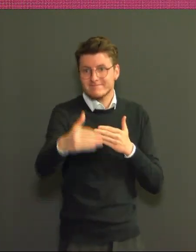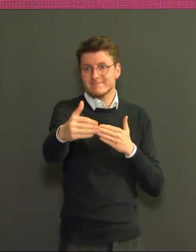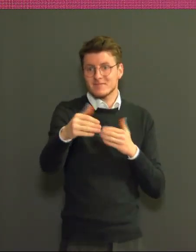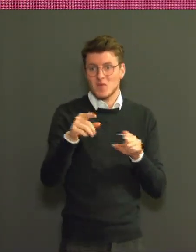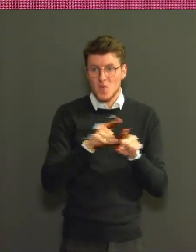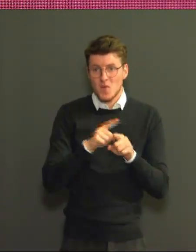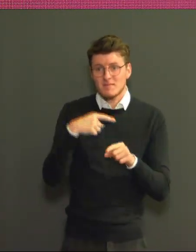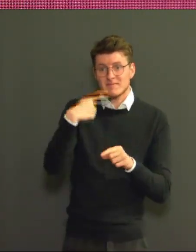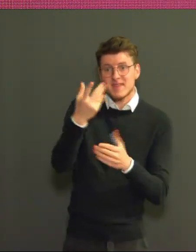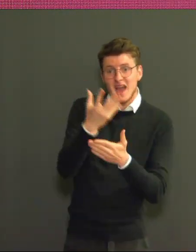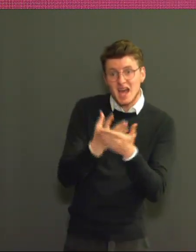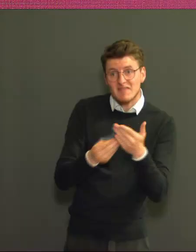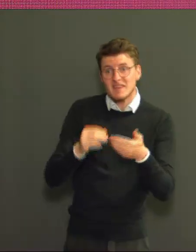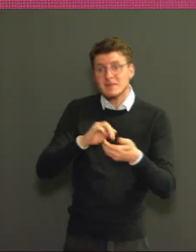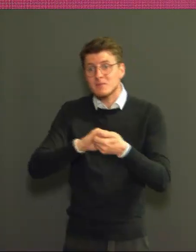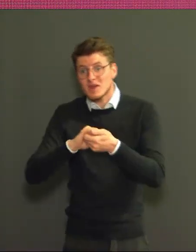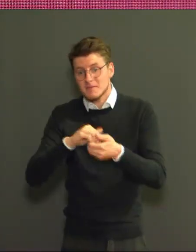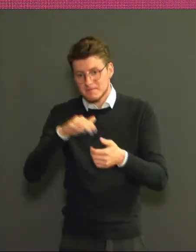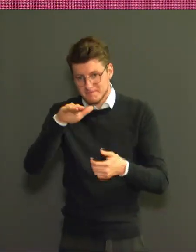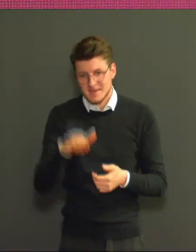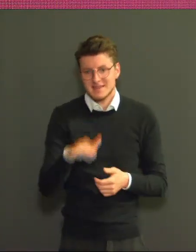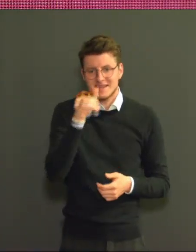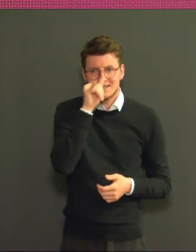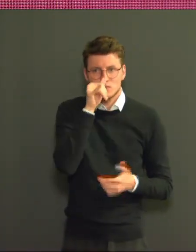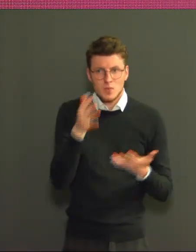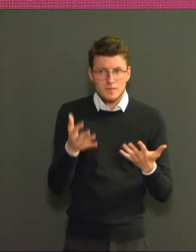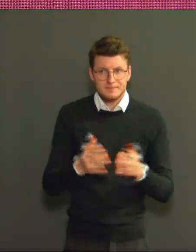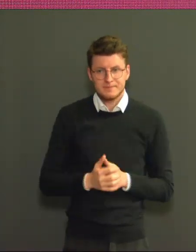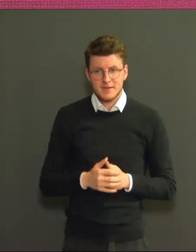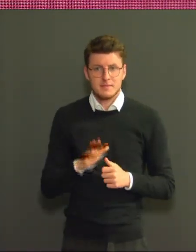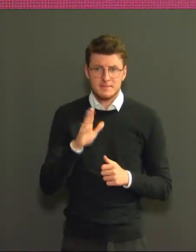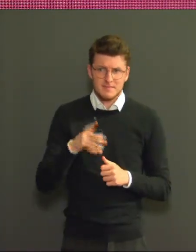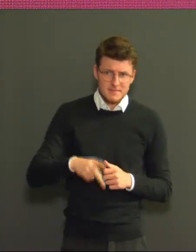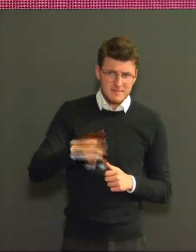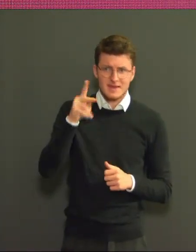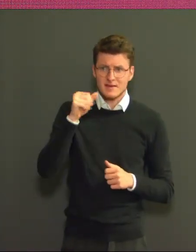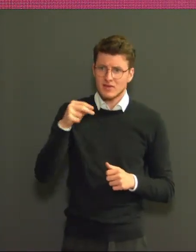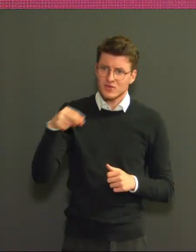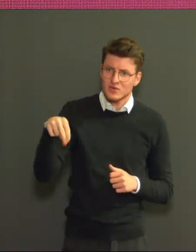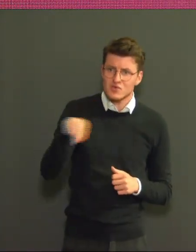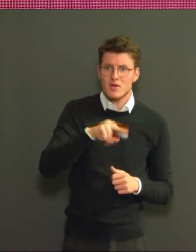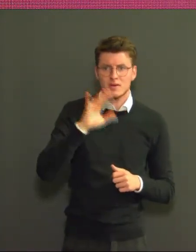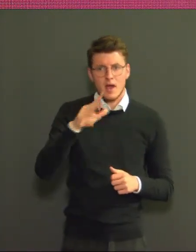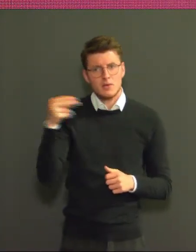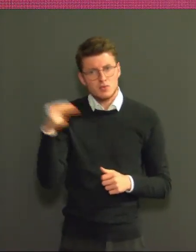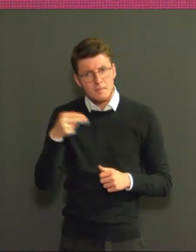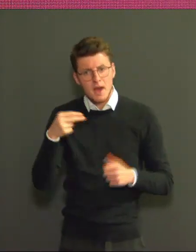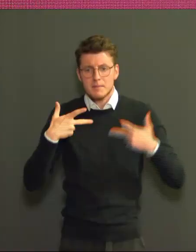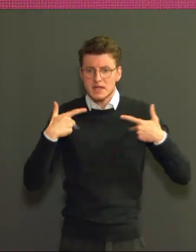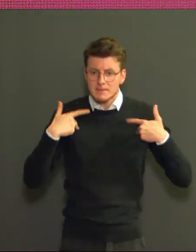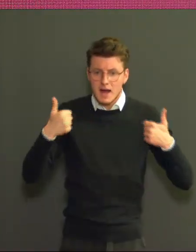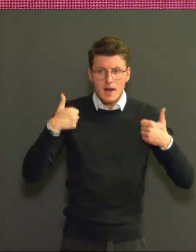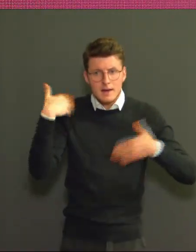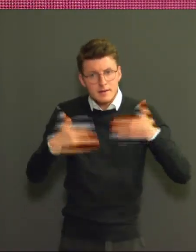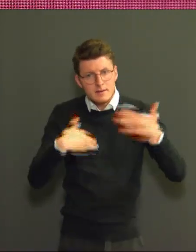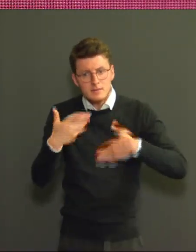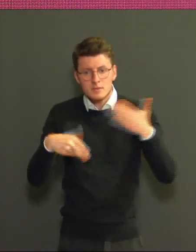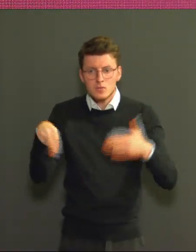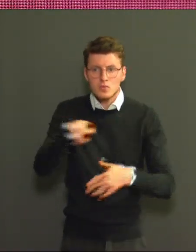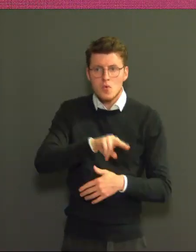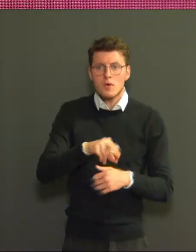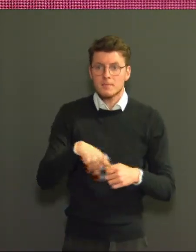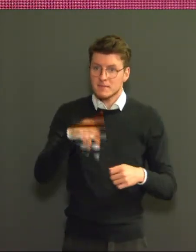en komende winter. En hoe meer we naar een volledige normalisatie van de maatschappij zullen kunnen gaan. Hoe meer mensen